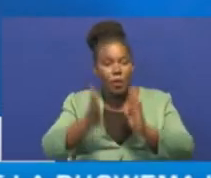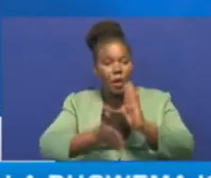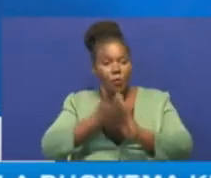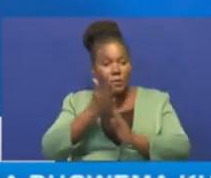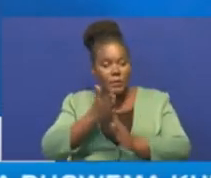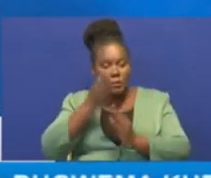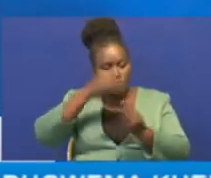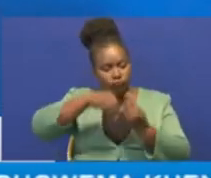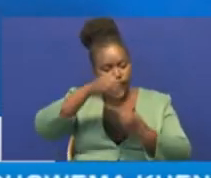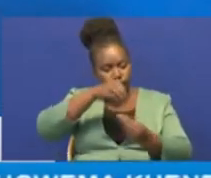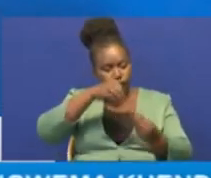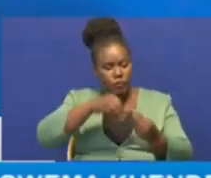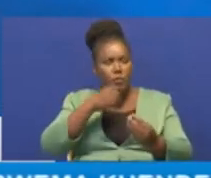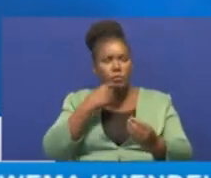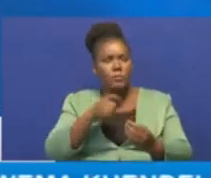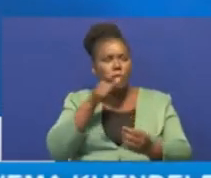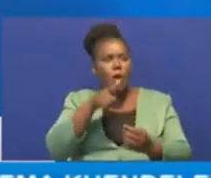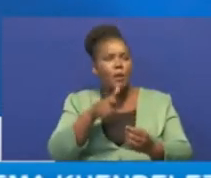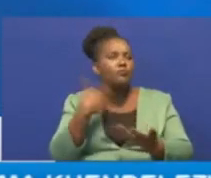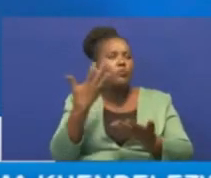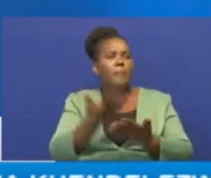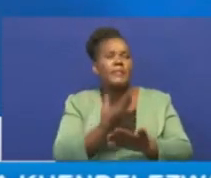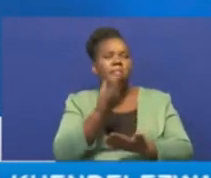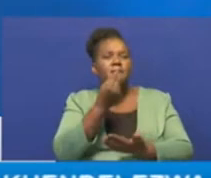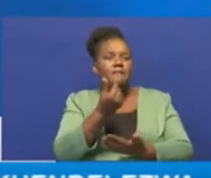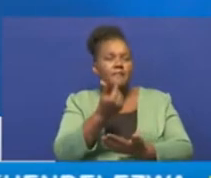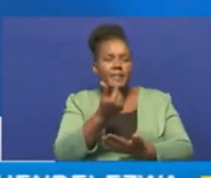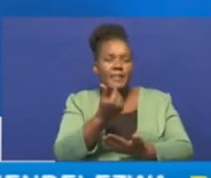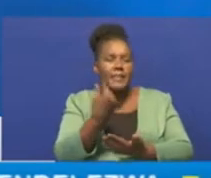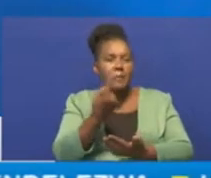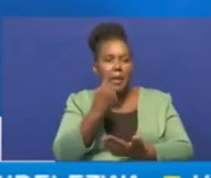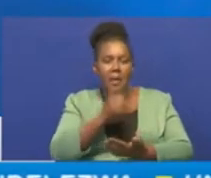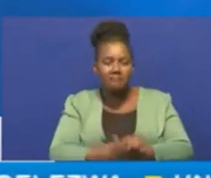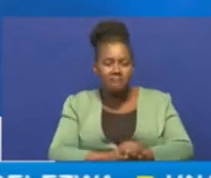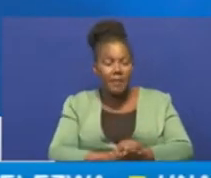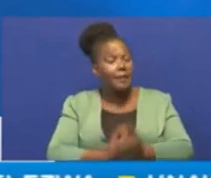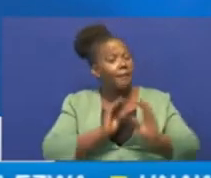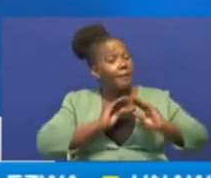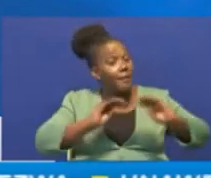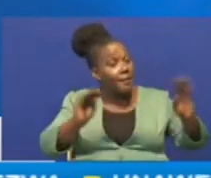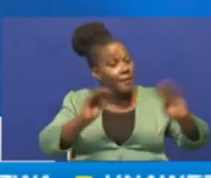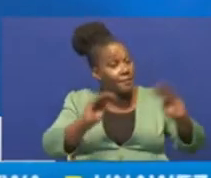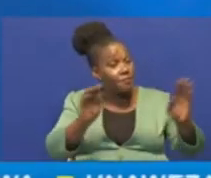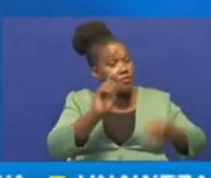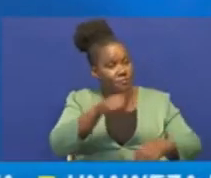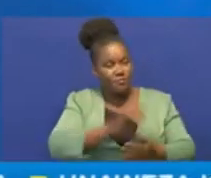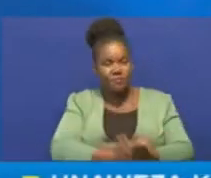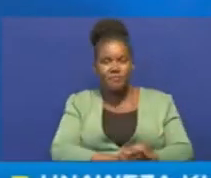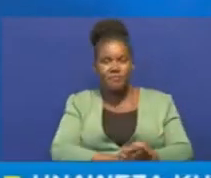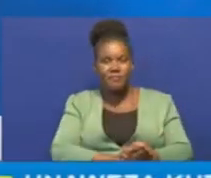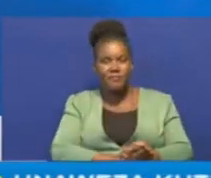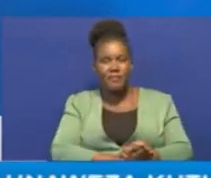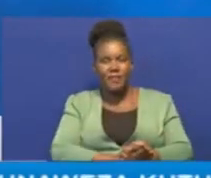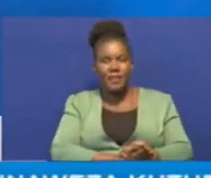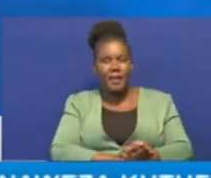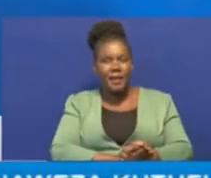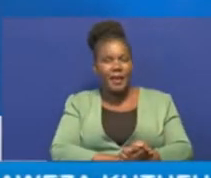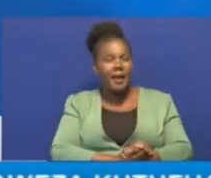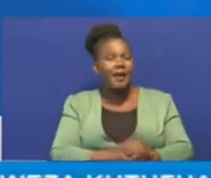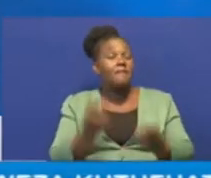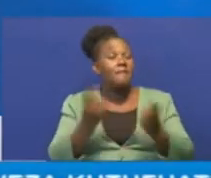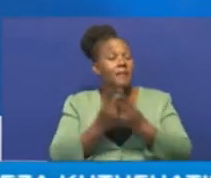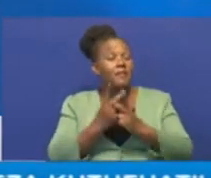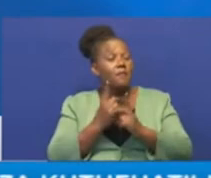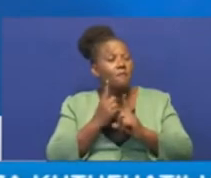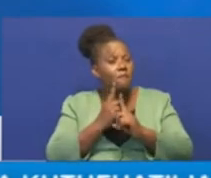pia kumpatia tu mtu pesa alafu akaenda. Kuna elimu inatakiwa itolewe mule kwenye vikoba, kuna kufuatiliana.